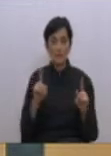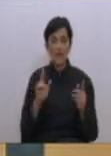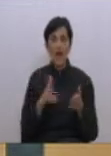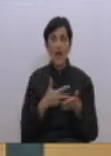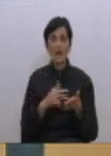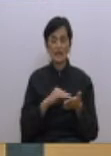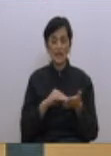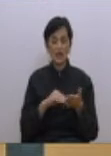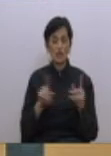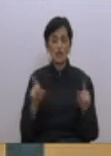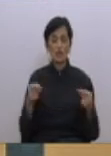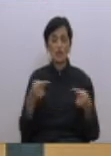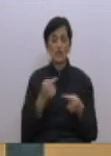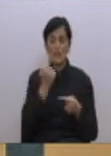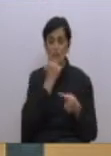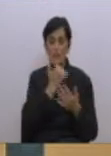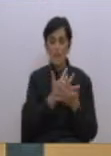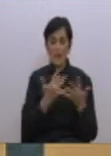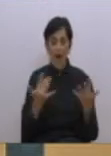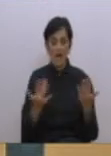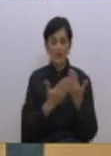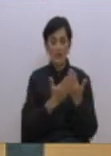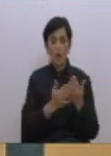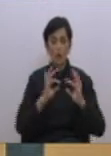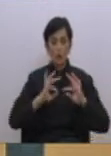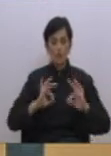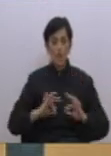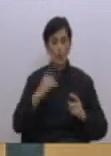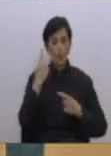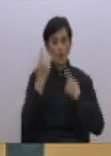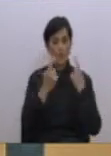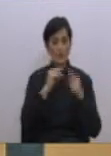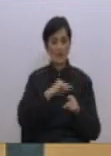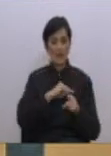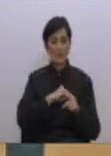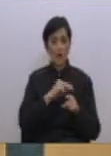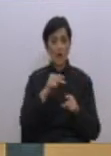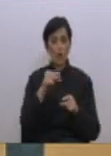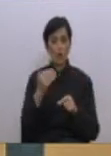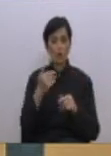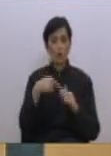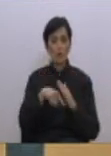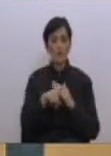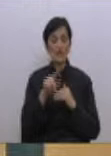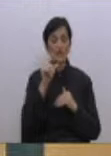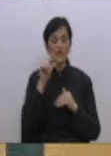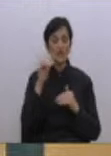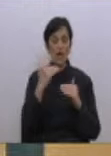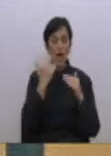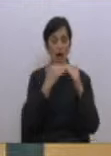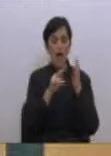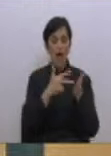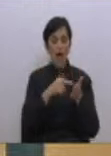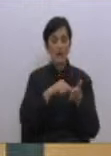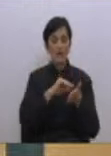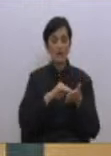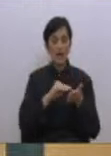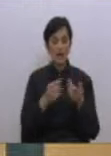ანგარიში შესაბამისი მასალა. პროკურატურის ინფორმაციით სამსახურის მიერ გასულ წლებში გადაგზავნილი ანგარიშკების